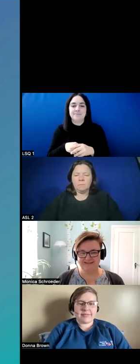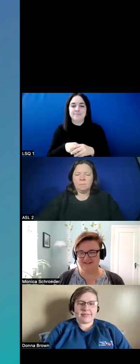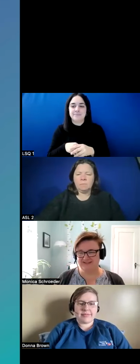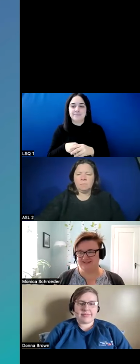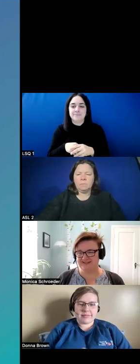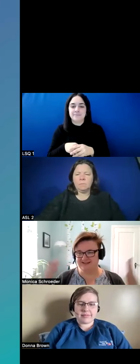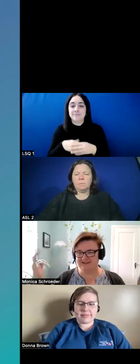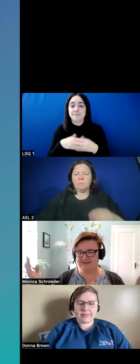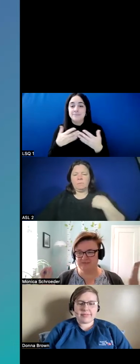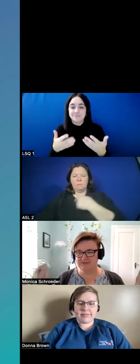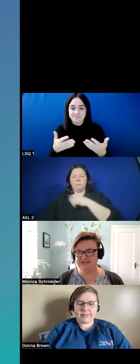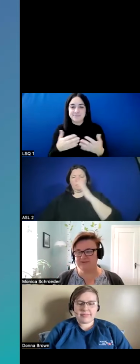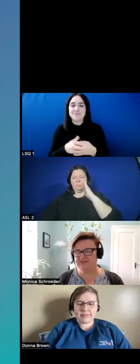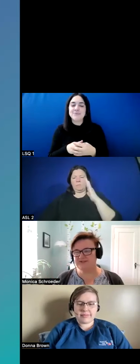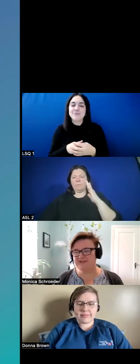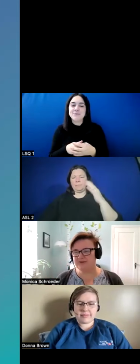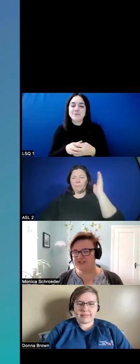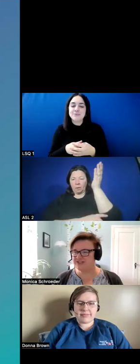Donc,